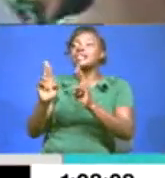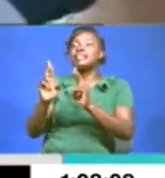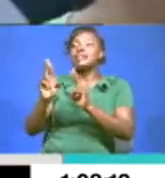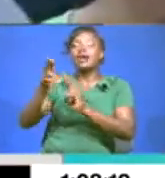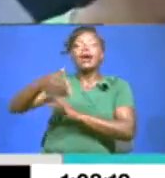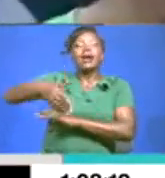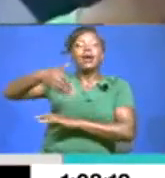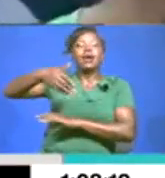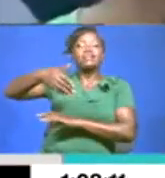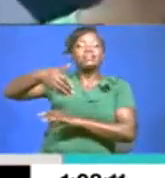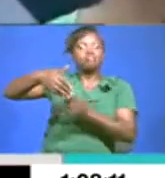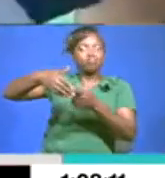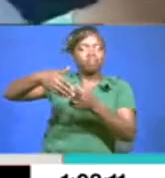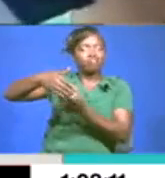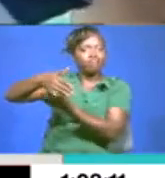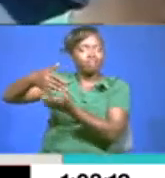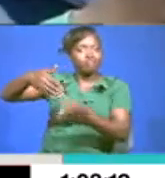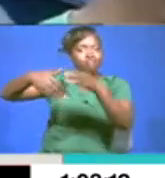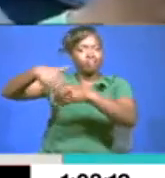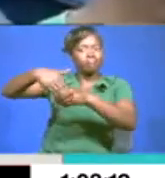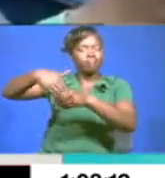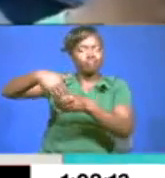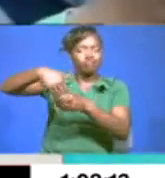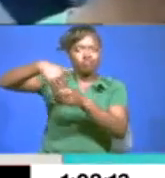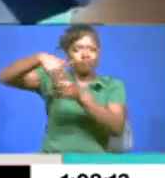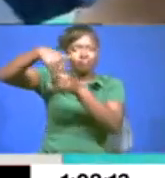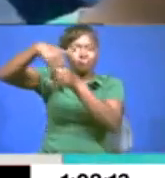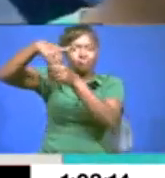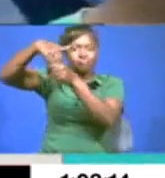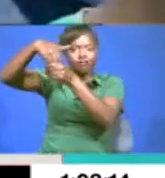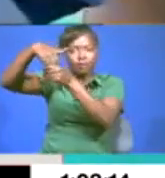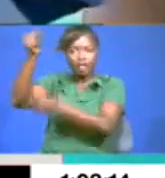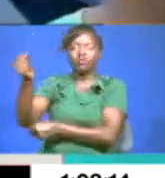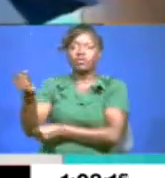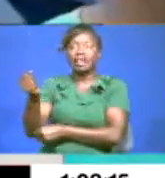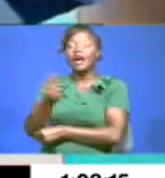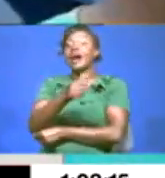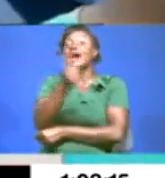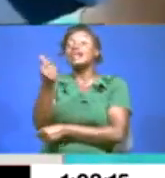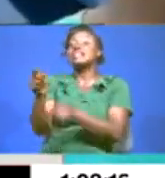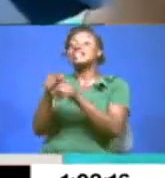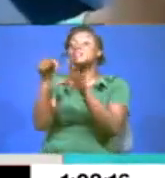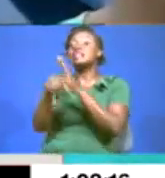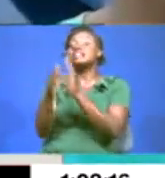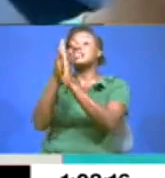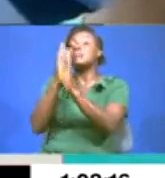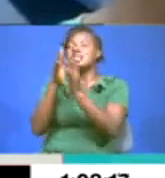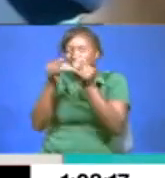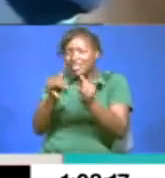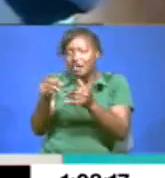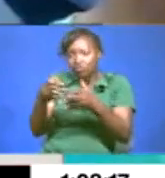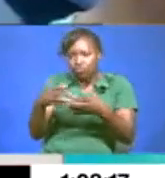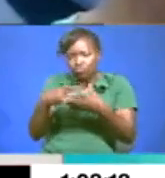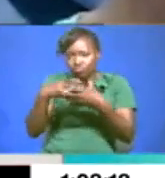leta mkono bana. So jamaa kweli amenisaidia akanivuta, nikaombea kuna wengine pia ndani tujaribu kuwatoa.